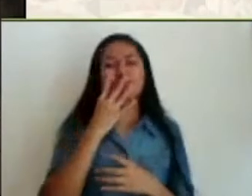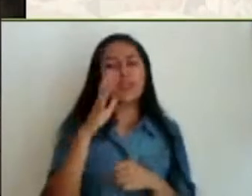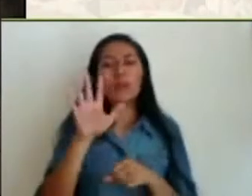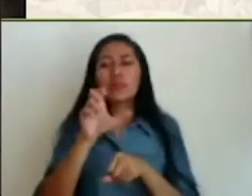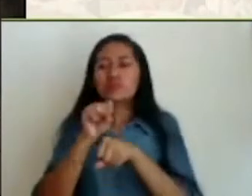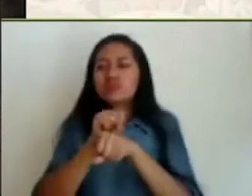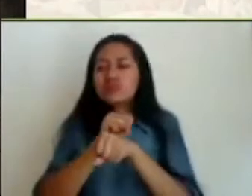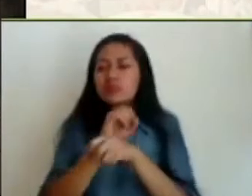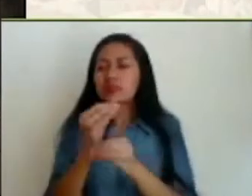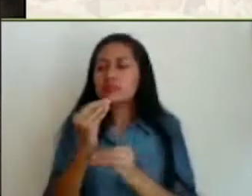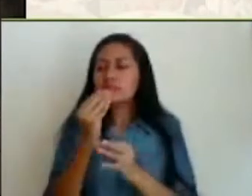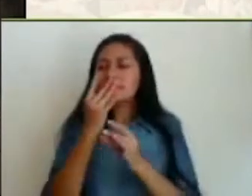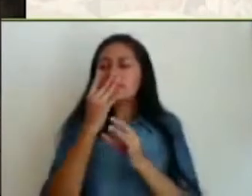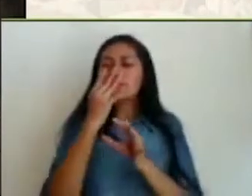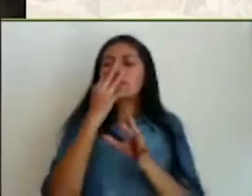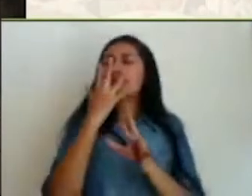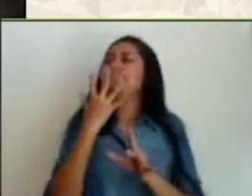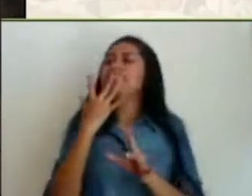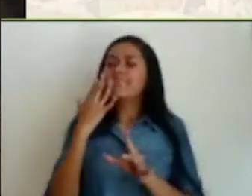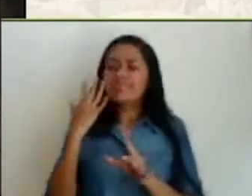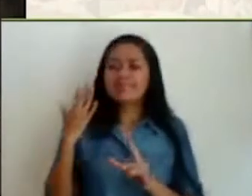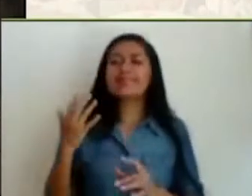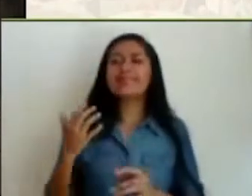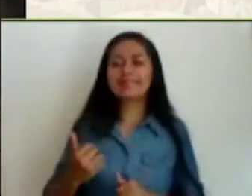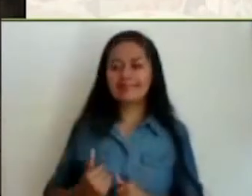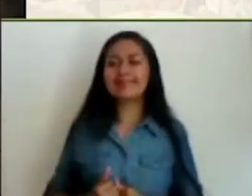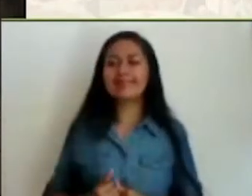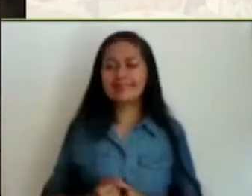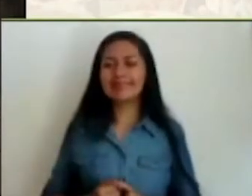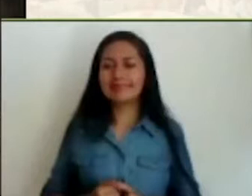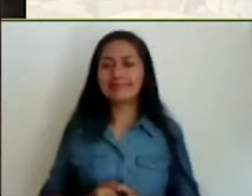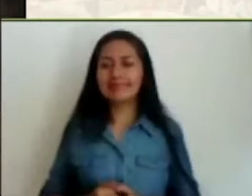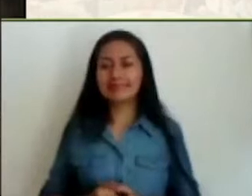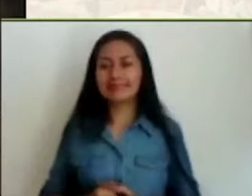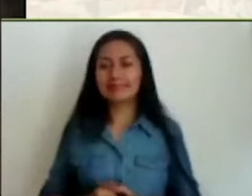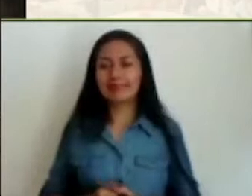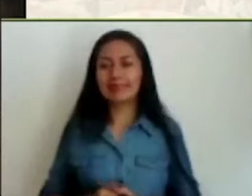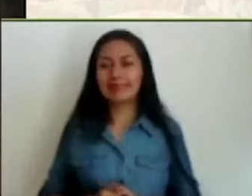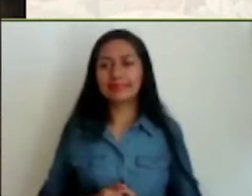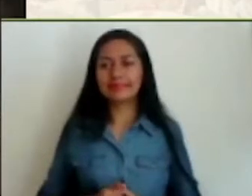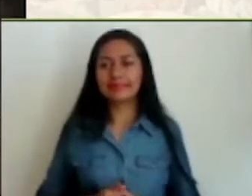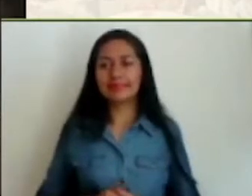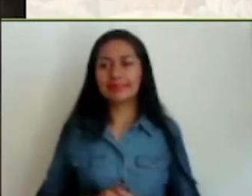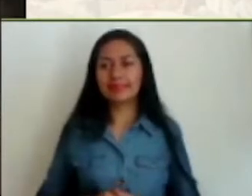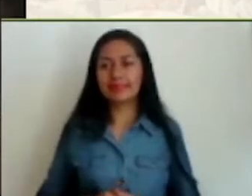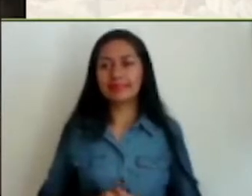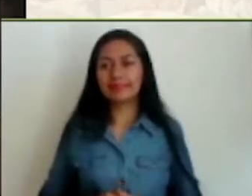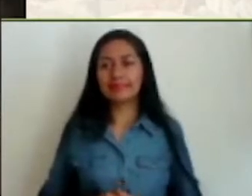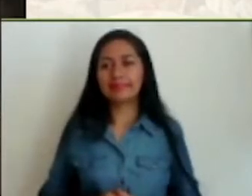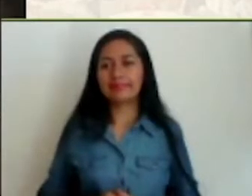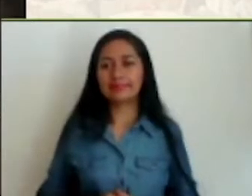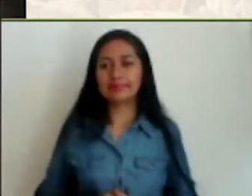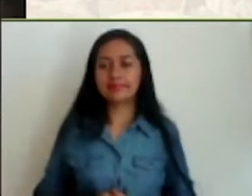celebra la fine dell'epidemia di peste, attribuita alla intercessione della Madonna e simboleggiata dalla mirra, resina